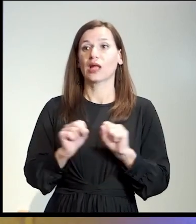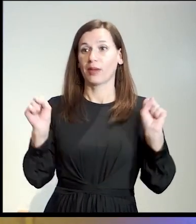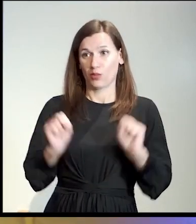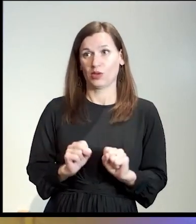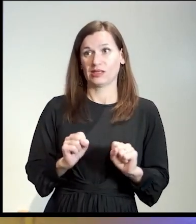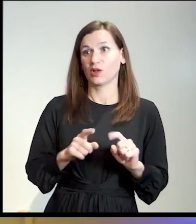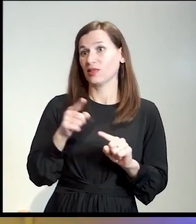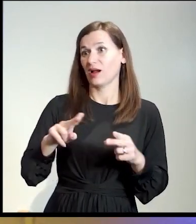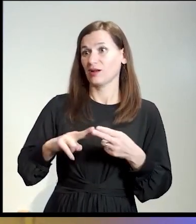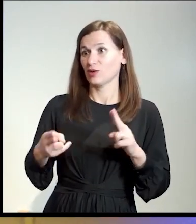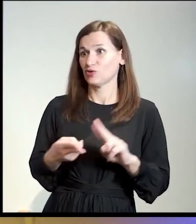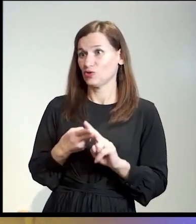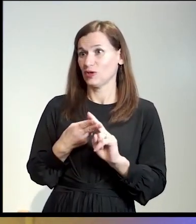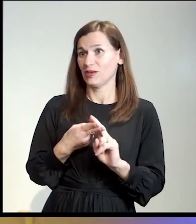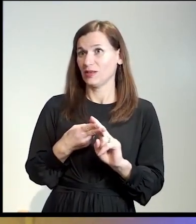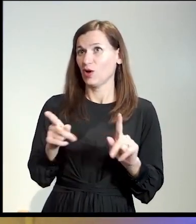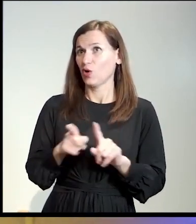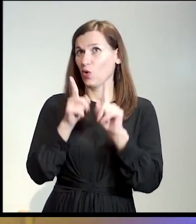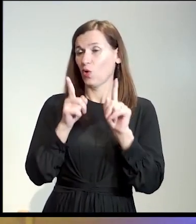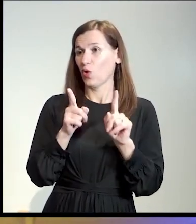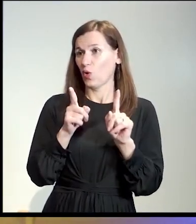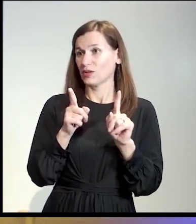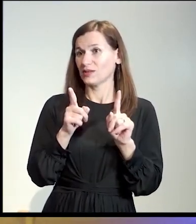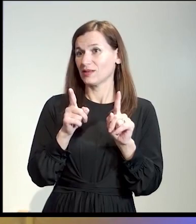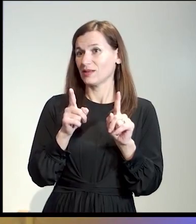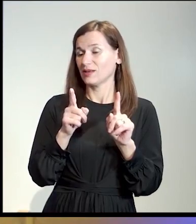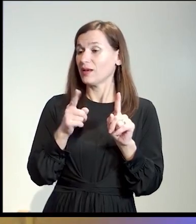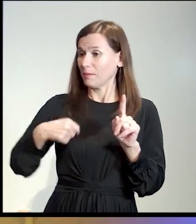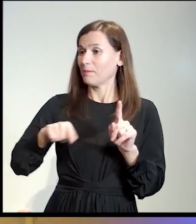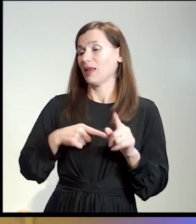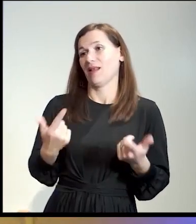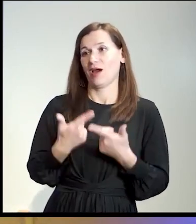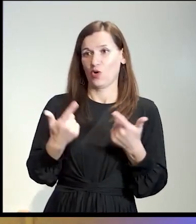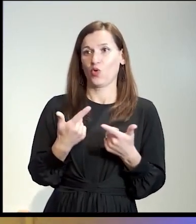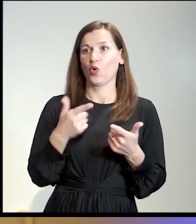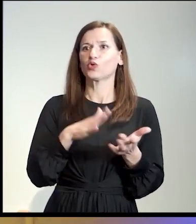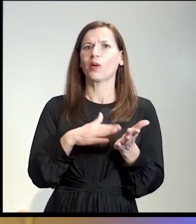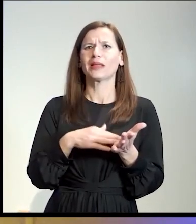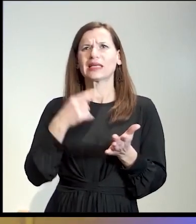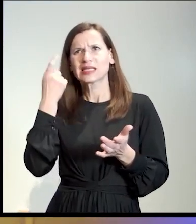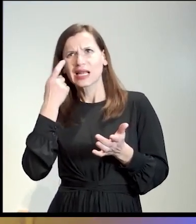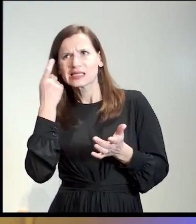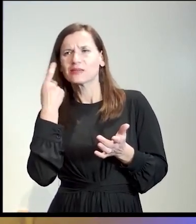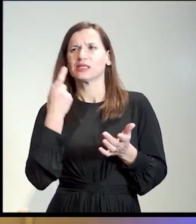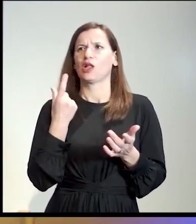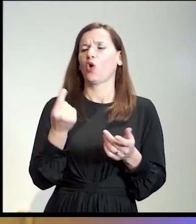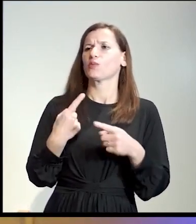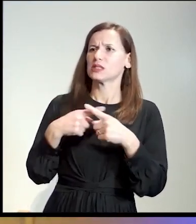način, kot mi, kot raziskovalci in raziskovalci v resnici to lahko. Se pravi, s premislekom, z dvomi in tako